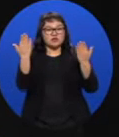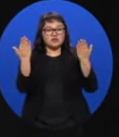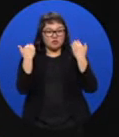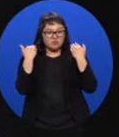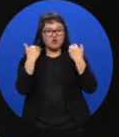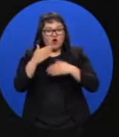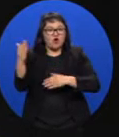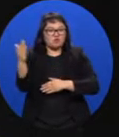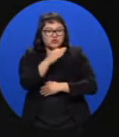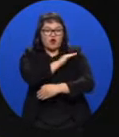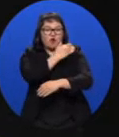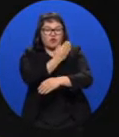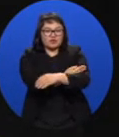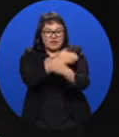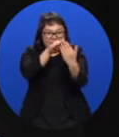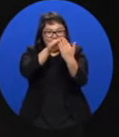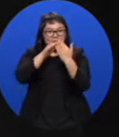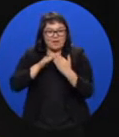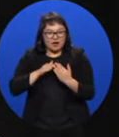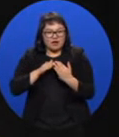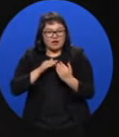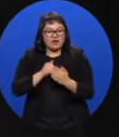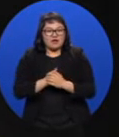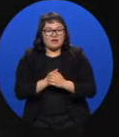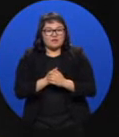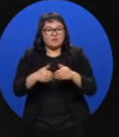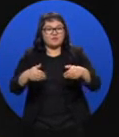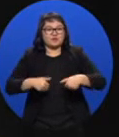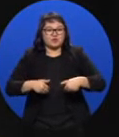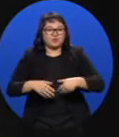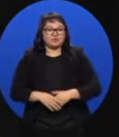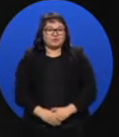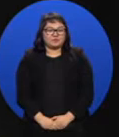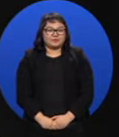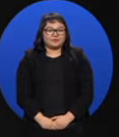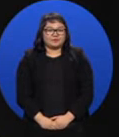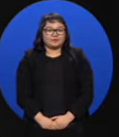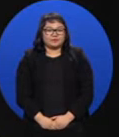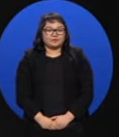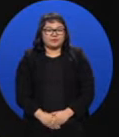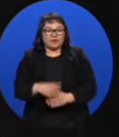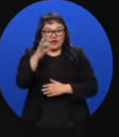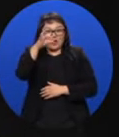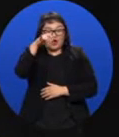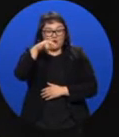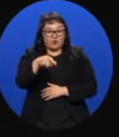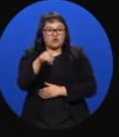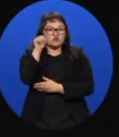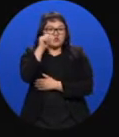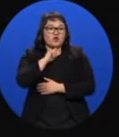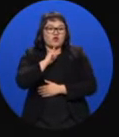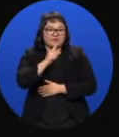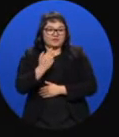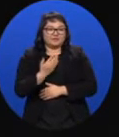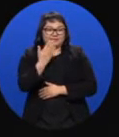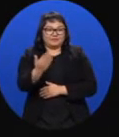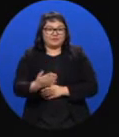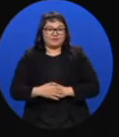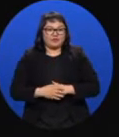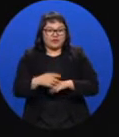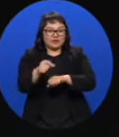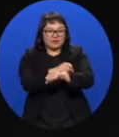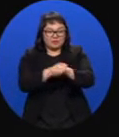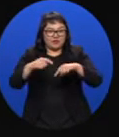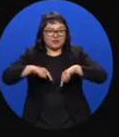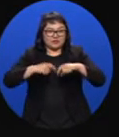중앙정부로부터의 권한을 이양받아 와야 될 것으로 봐집니다. 네, 위성권 후보께 1분 드리겠습니다. 예,